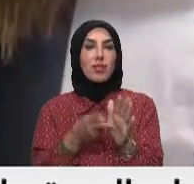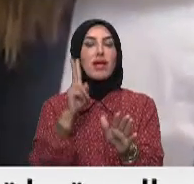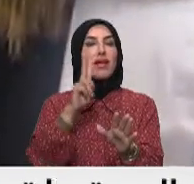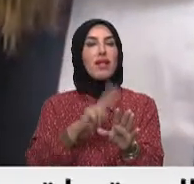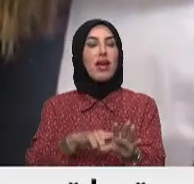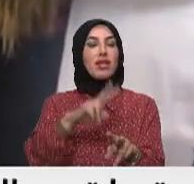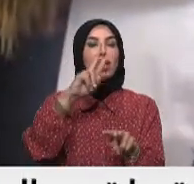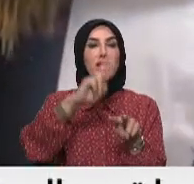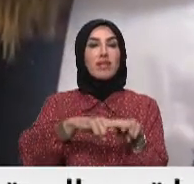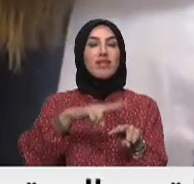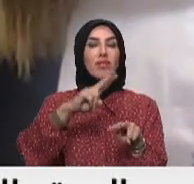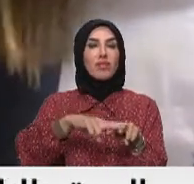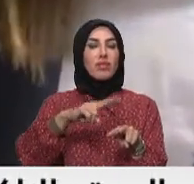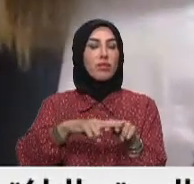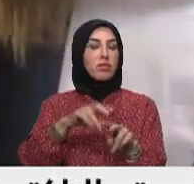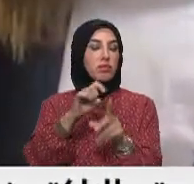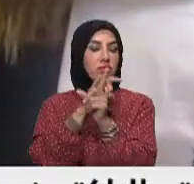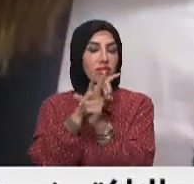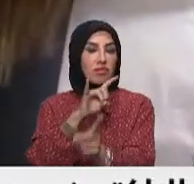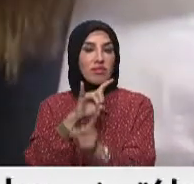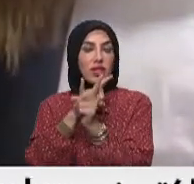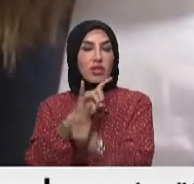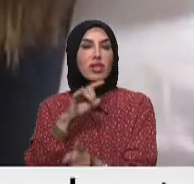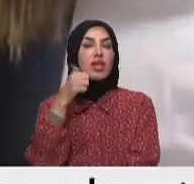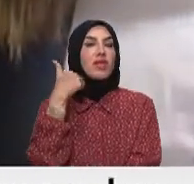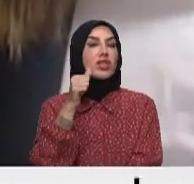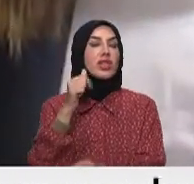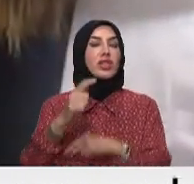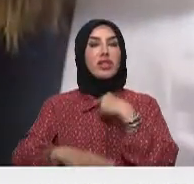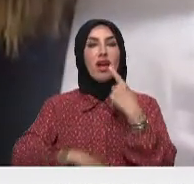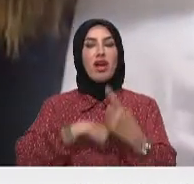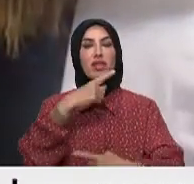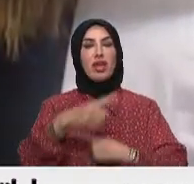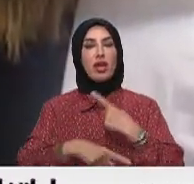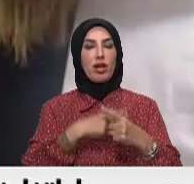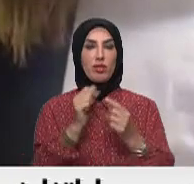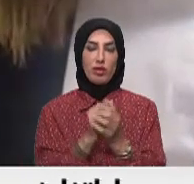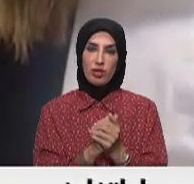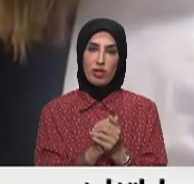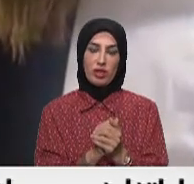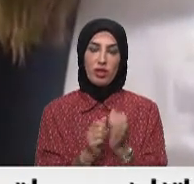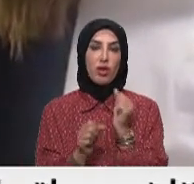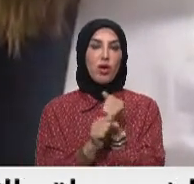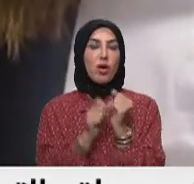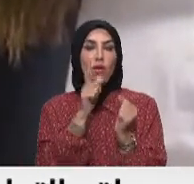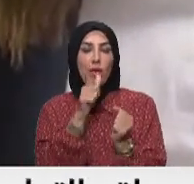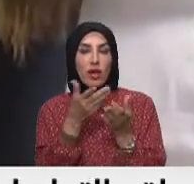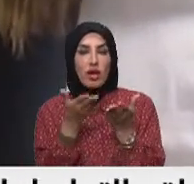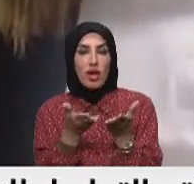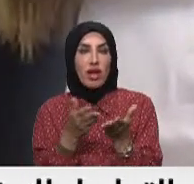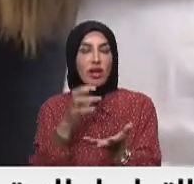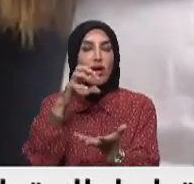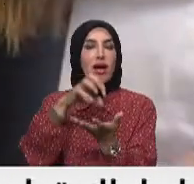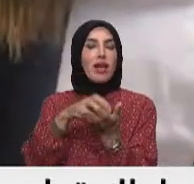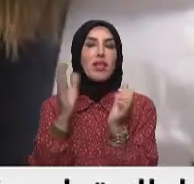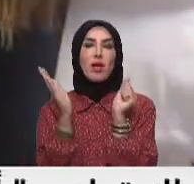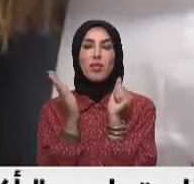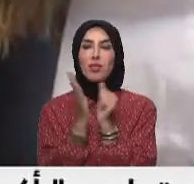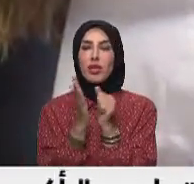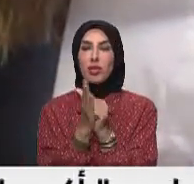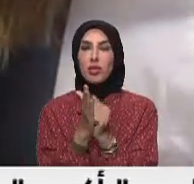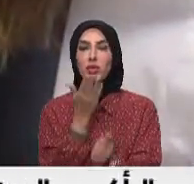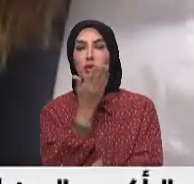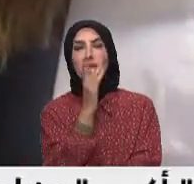الجديدة لهذه المناطق التي أيضا أشار محافظ بعلبك الهرمل أنها تعرضت بيوتها، مئات